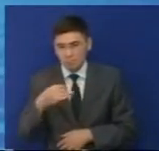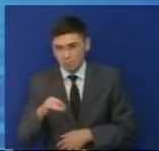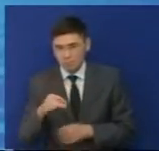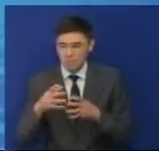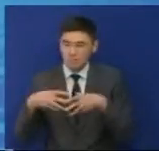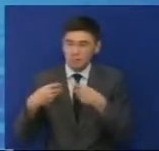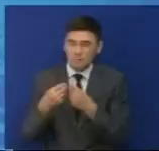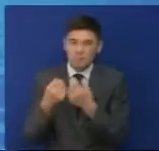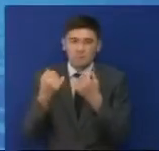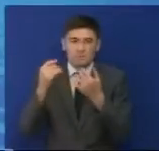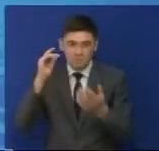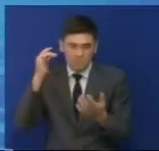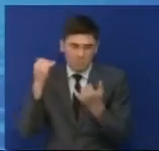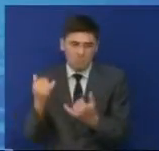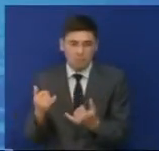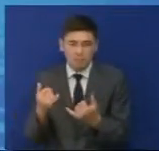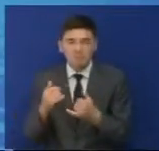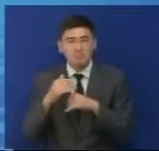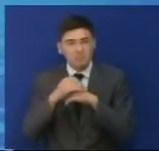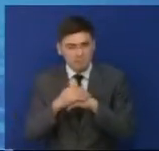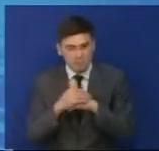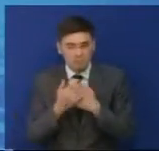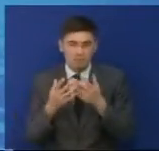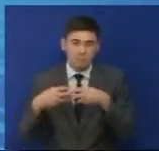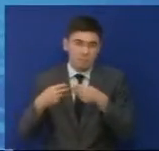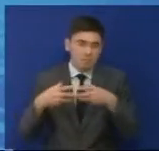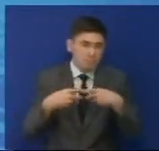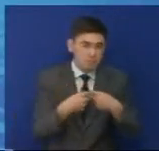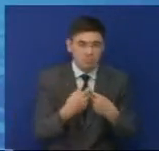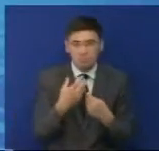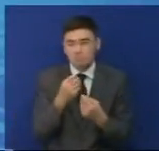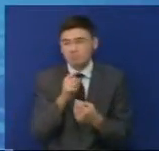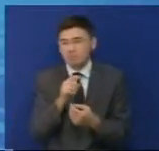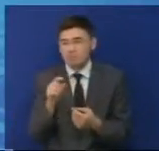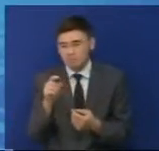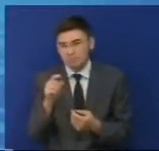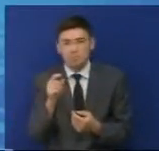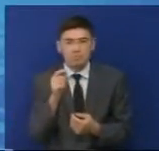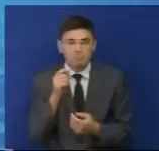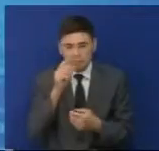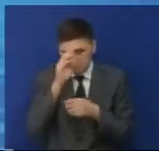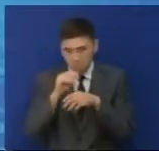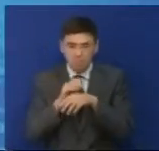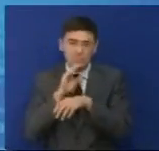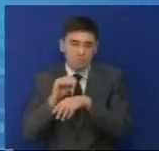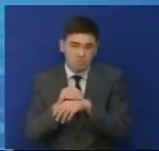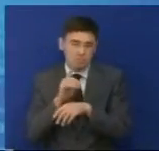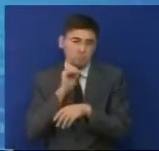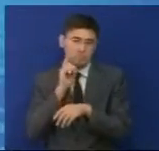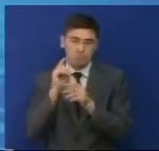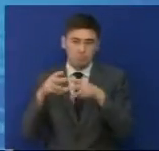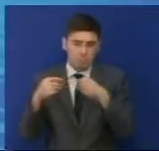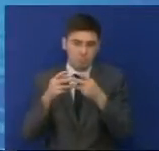кеш ұйымдастырылды. Шараға көпбалалы жанұялармен қатар бір салада қызмет ететін ерлі зайыптылар мен жас отбасылар